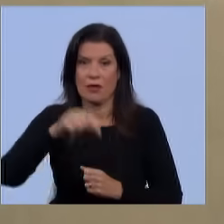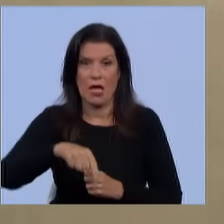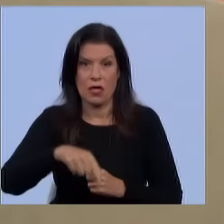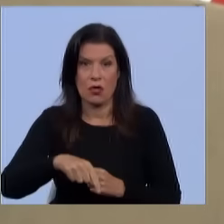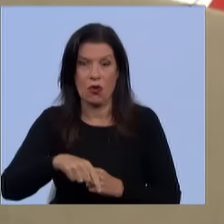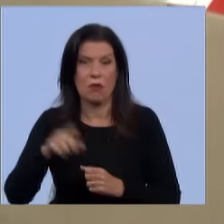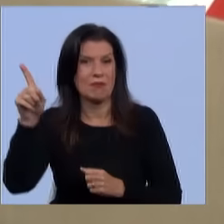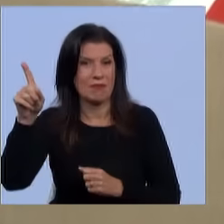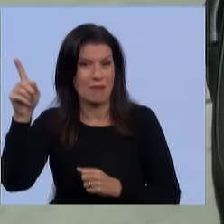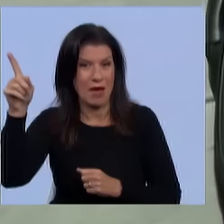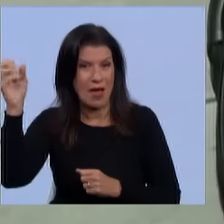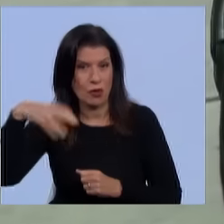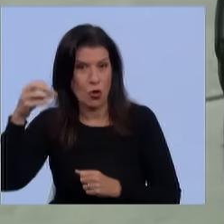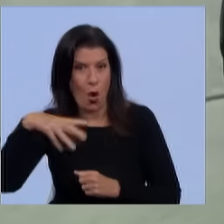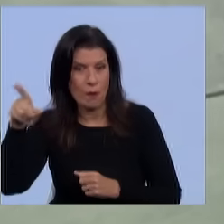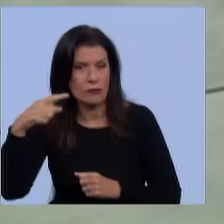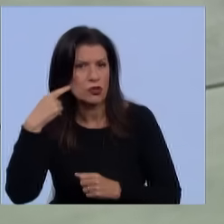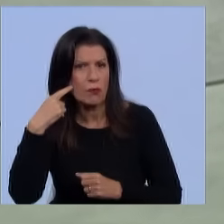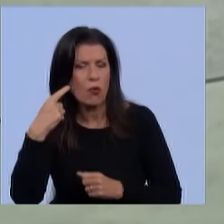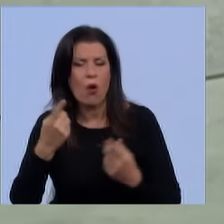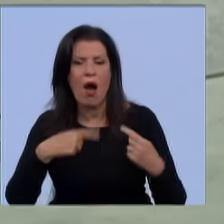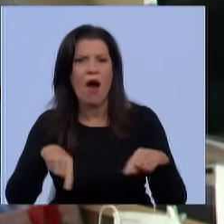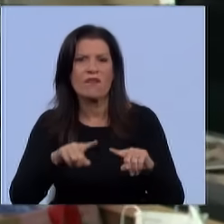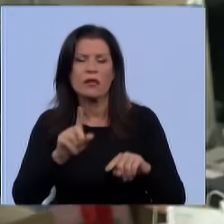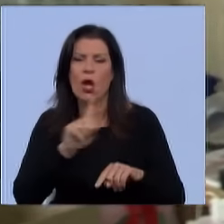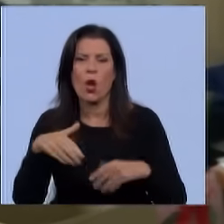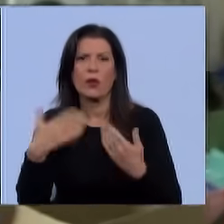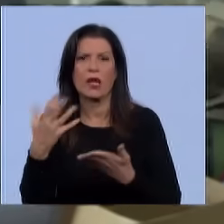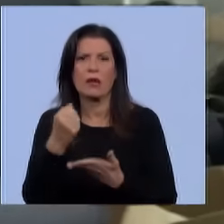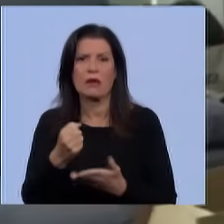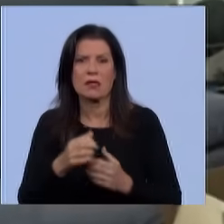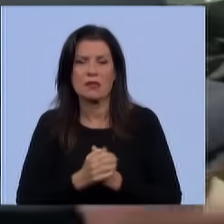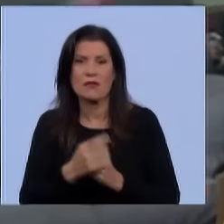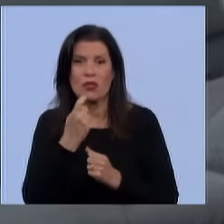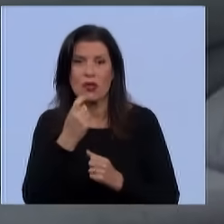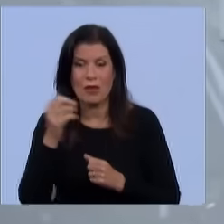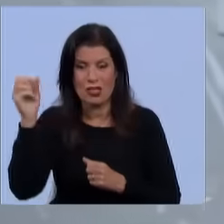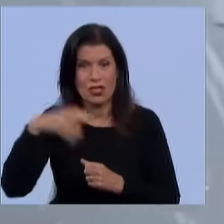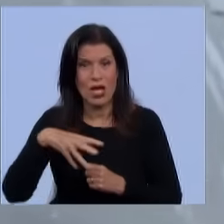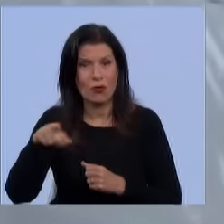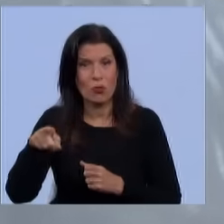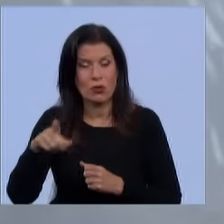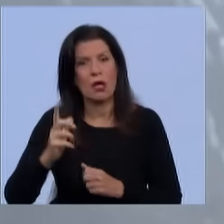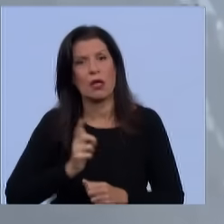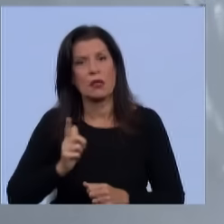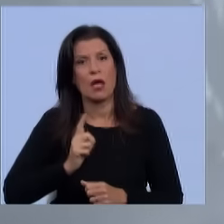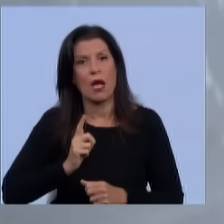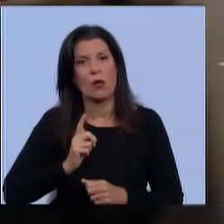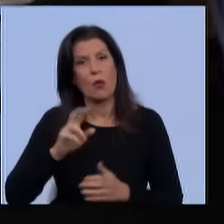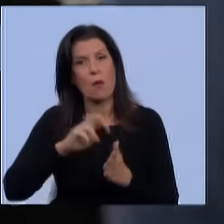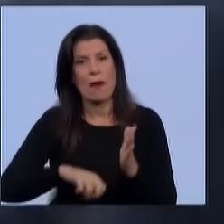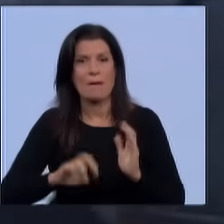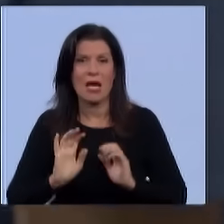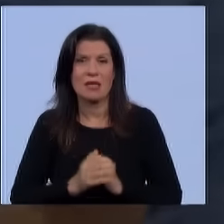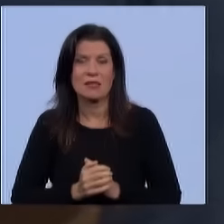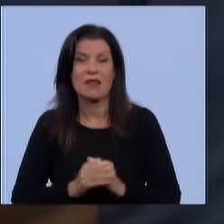לא תתוקצב מחדש, וזה אומר שהתרומות הנדיבות מחול יחכו במכס, ורק אם צהל יחליט שהוא רוצה אותן, אז